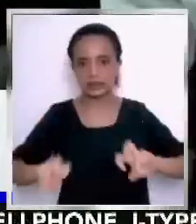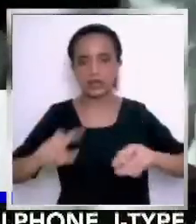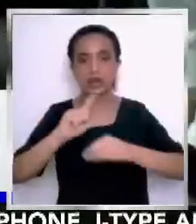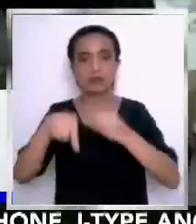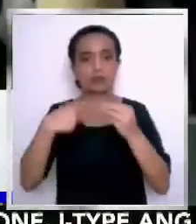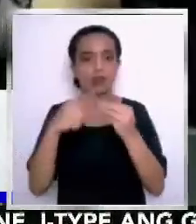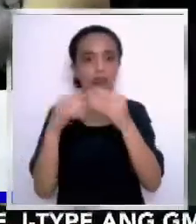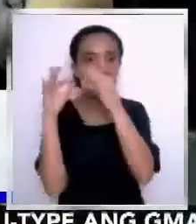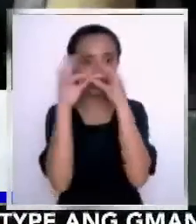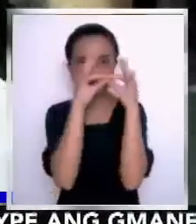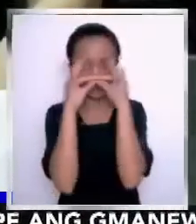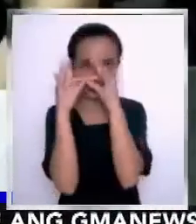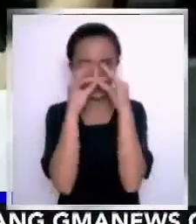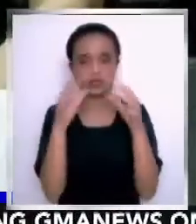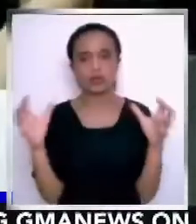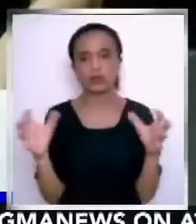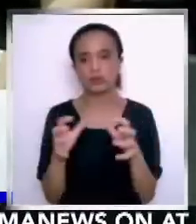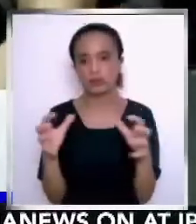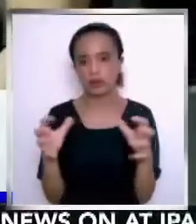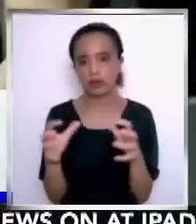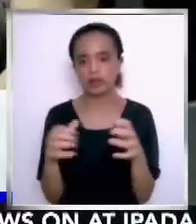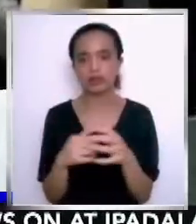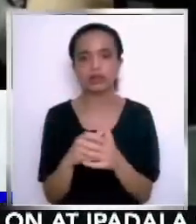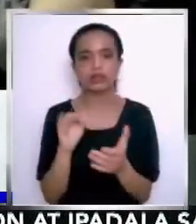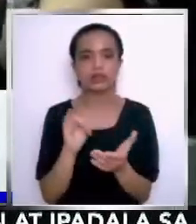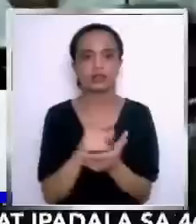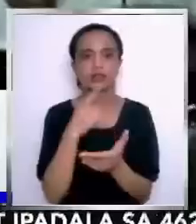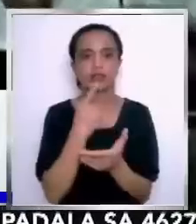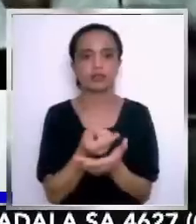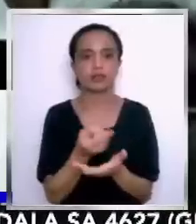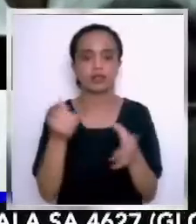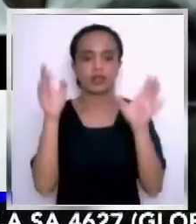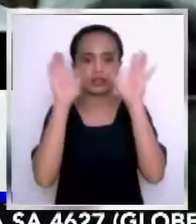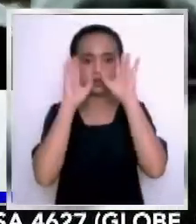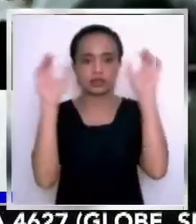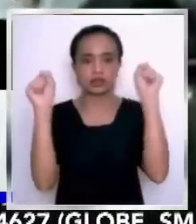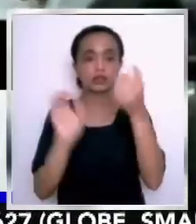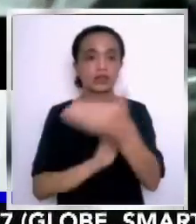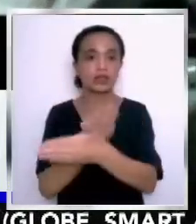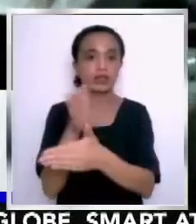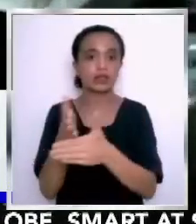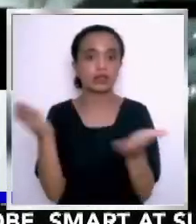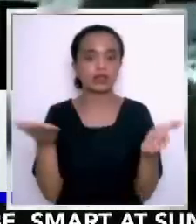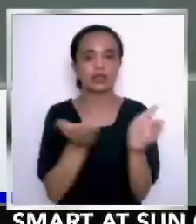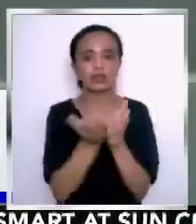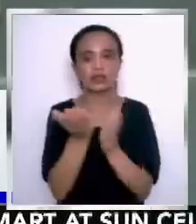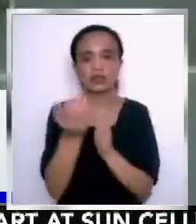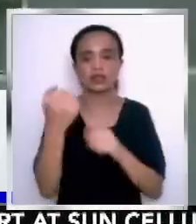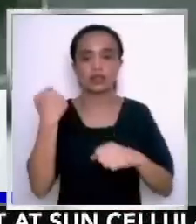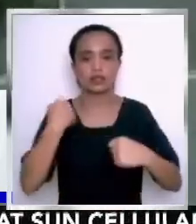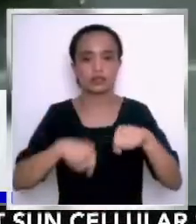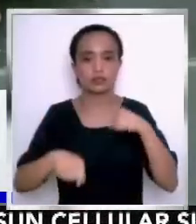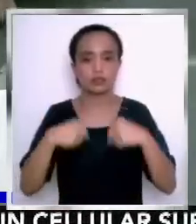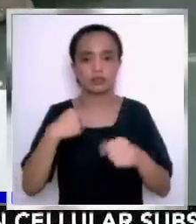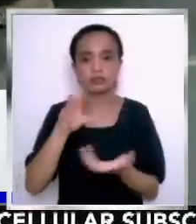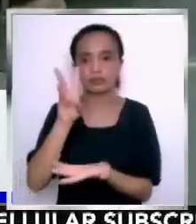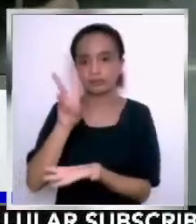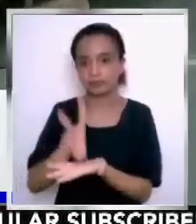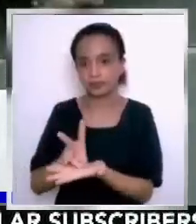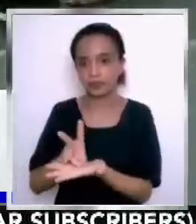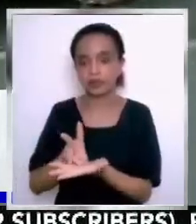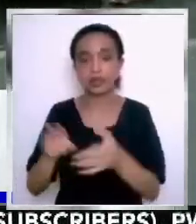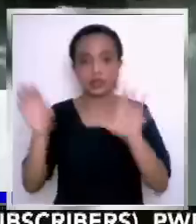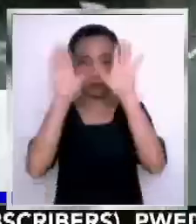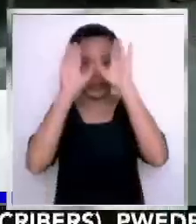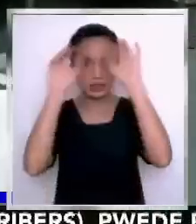kanyang pagbisita sa paglulunsad ng Pinas Lakas Booster Vaccination Campaign sa Pasig City Sports Complex. Binati ng Pangulo ang Pasig LGU